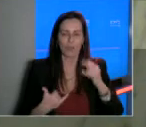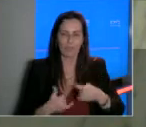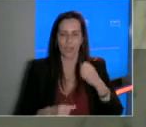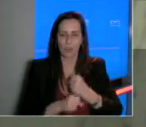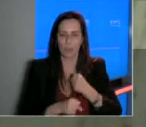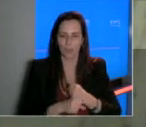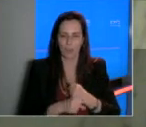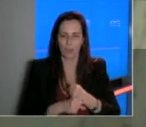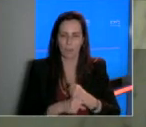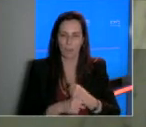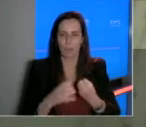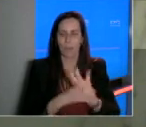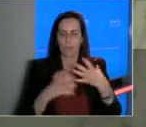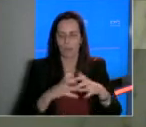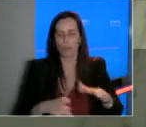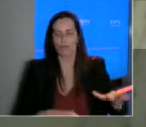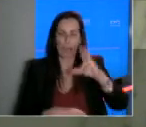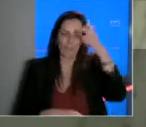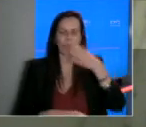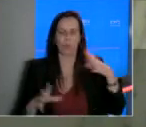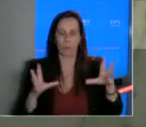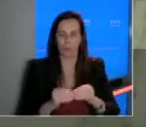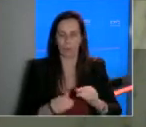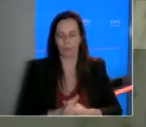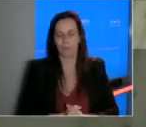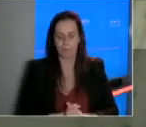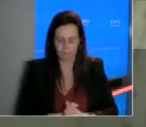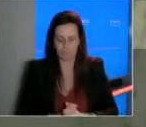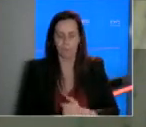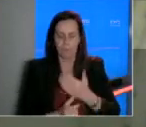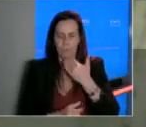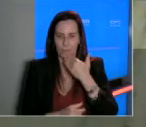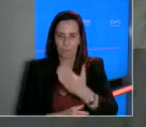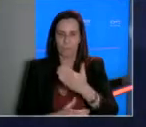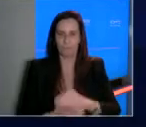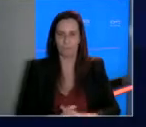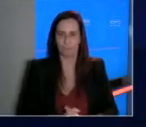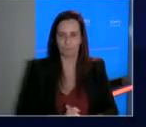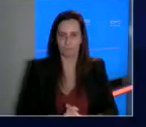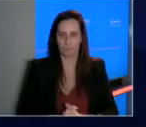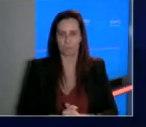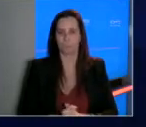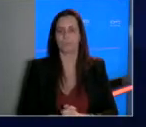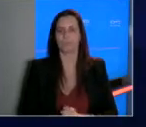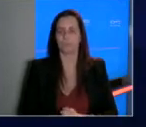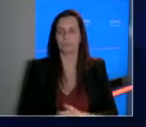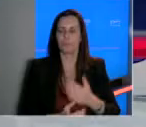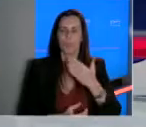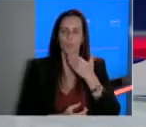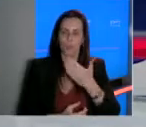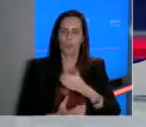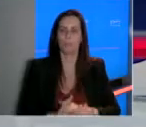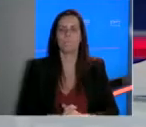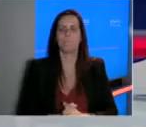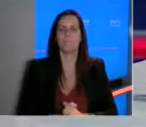צו השעה לבנות תנועת שטח ערבית יהודית. סמח עיראקי, תודה רבה. סמח עיראקי, חבר לשכת חדש, תודה רבה לך וערב